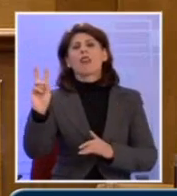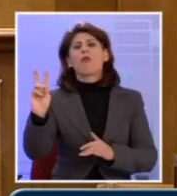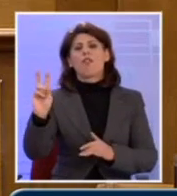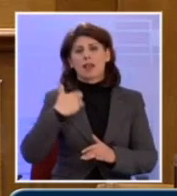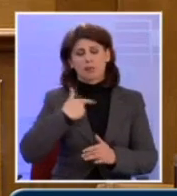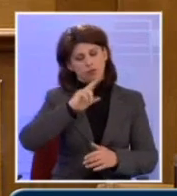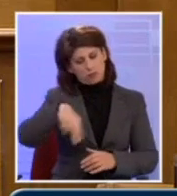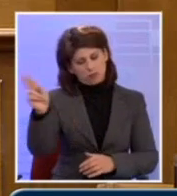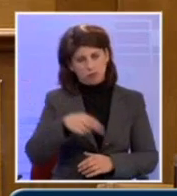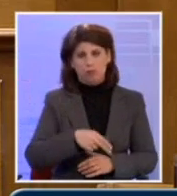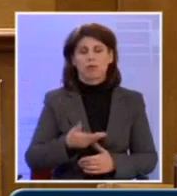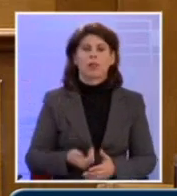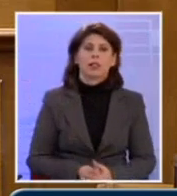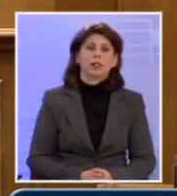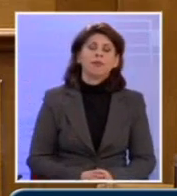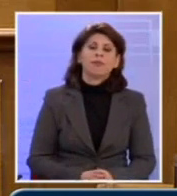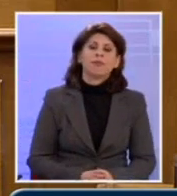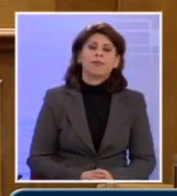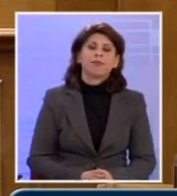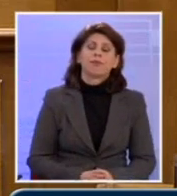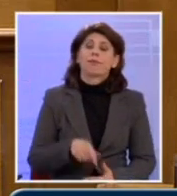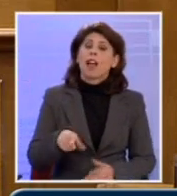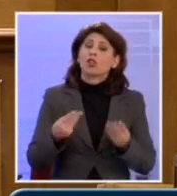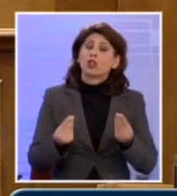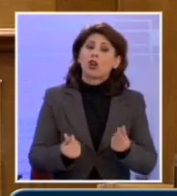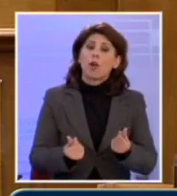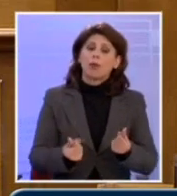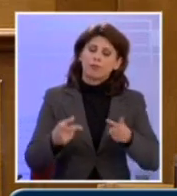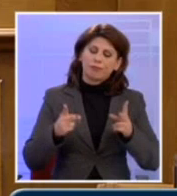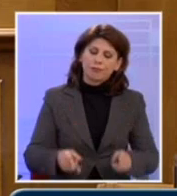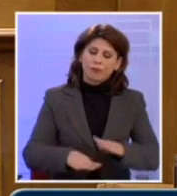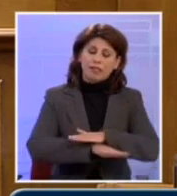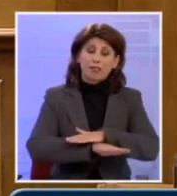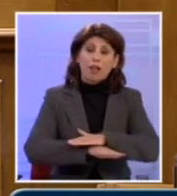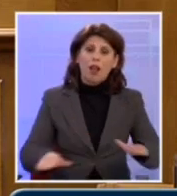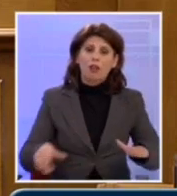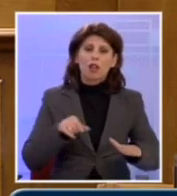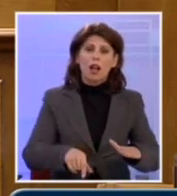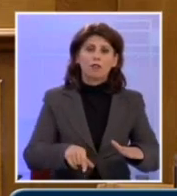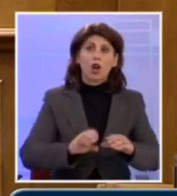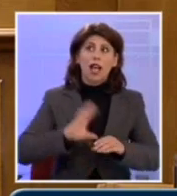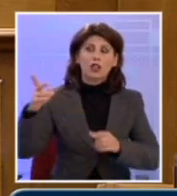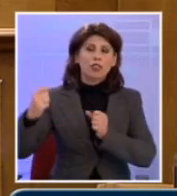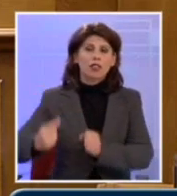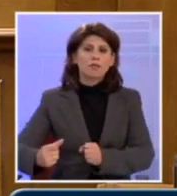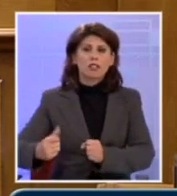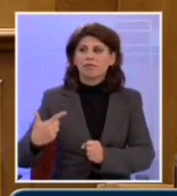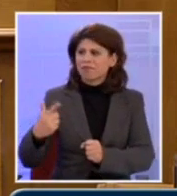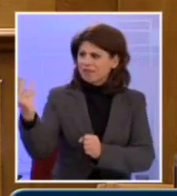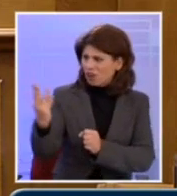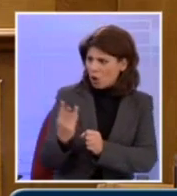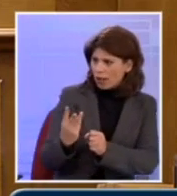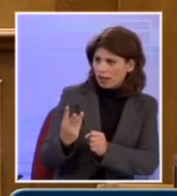θυμίζω. Και βάλαμε έτσι ένα τέλος σε αυτό το εξωθεσμικό μόρφωμα της